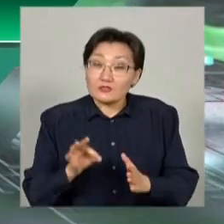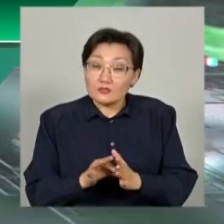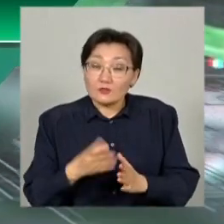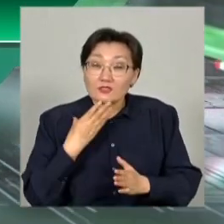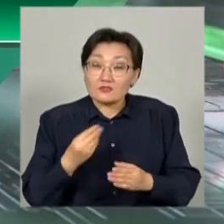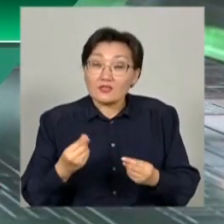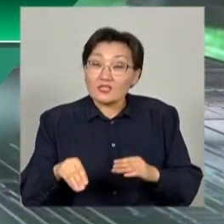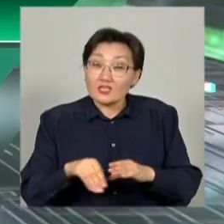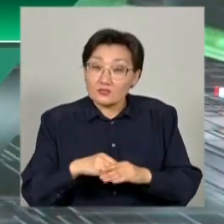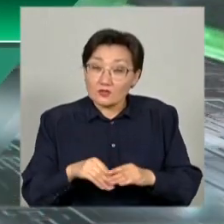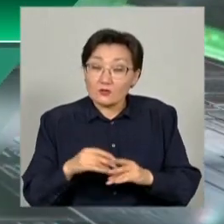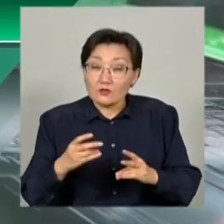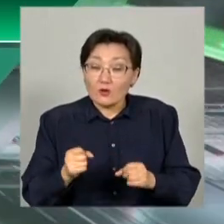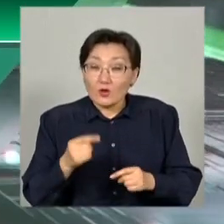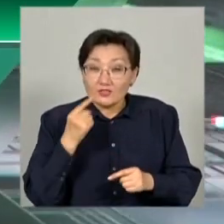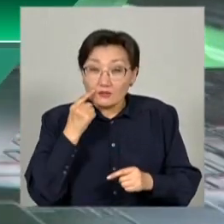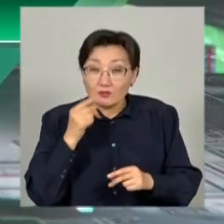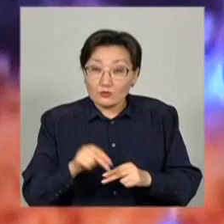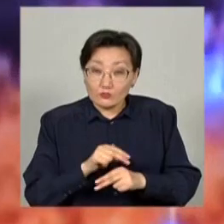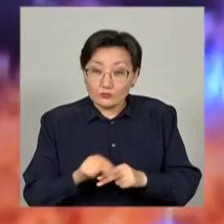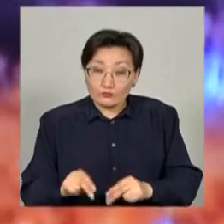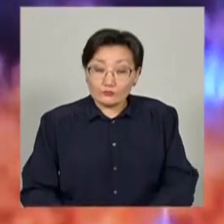свои накопления на стоматологию.